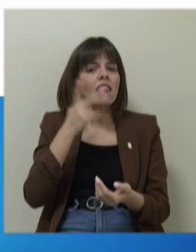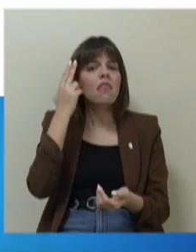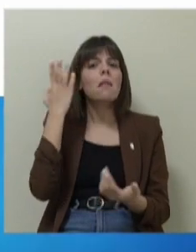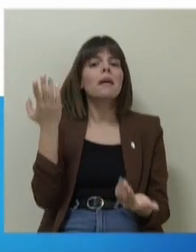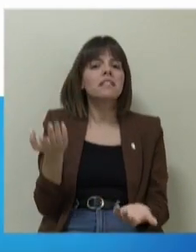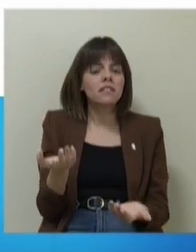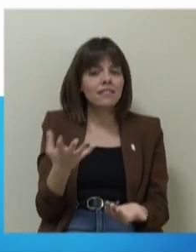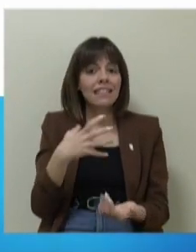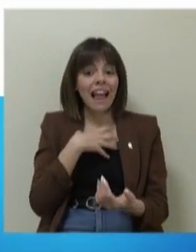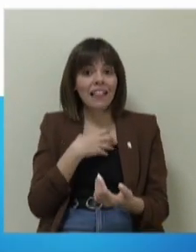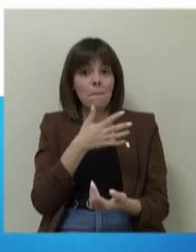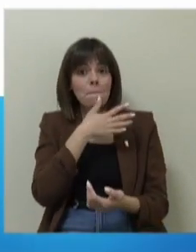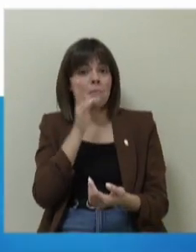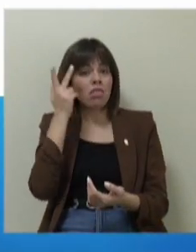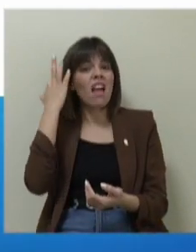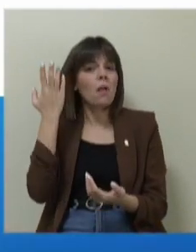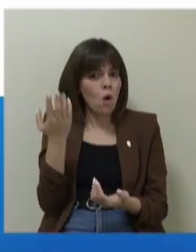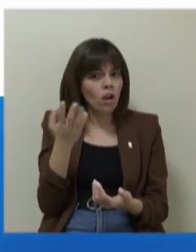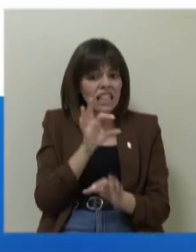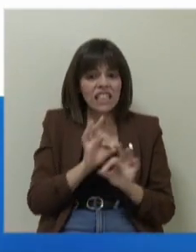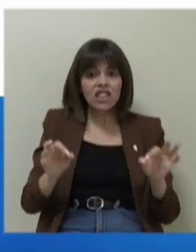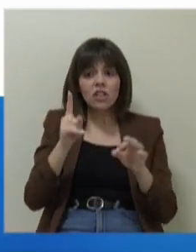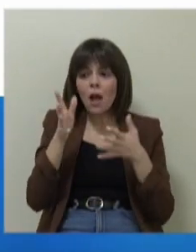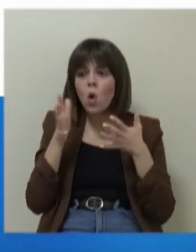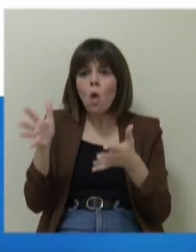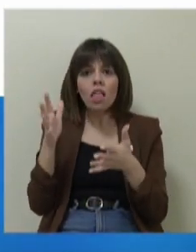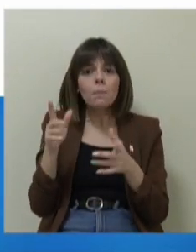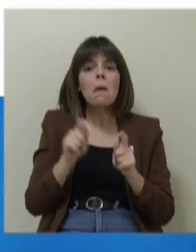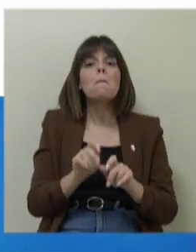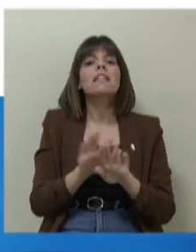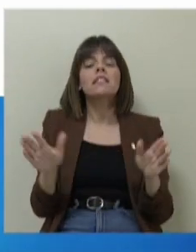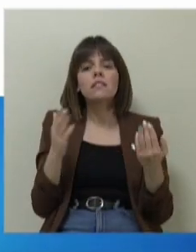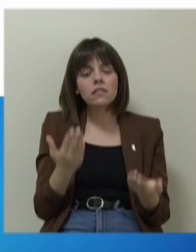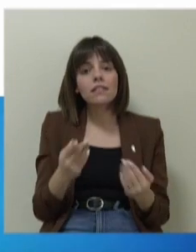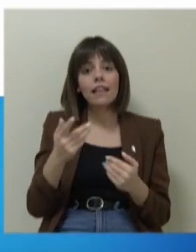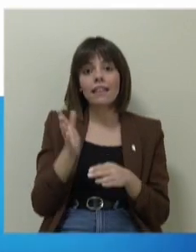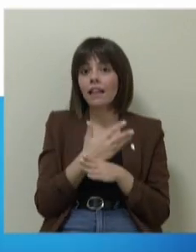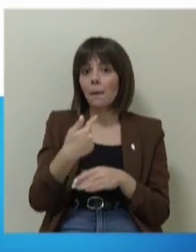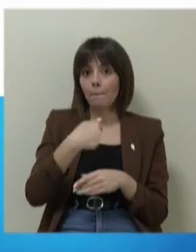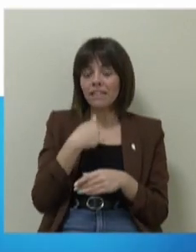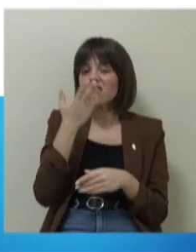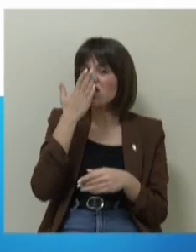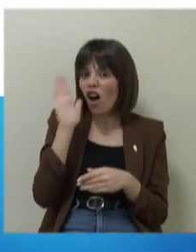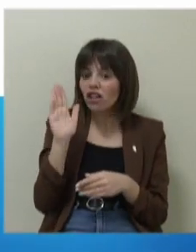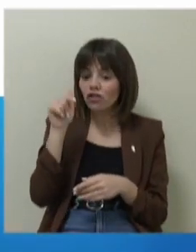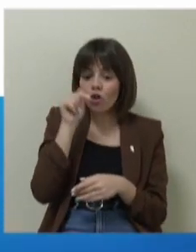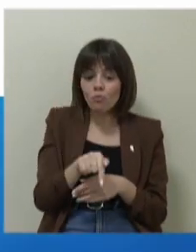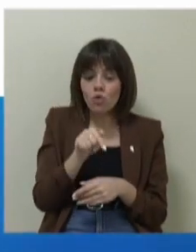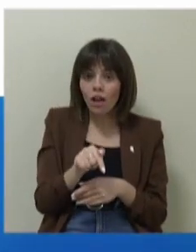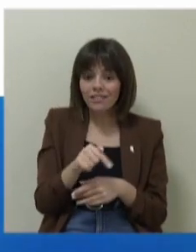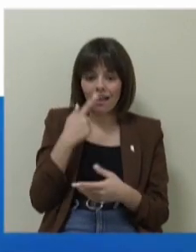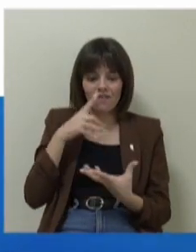tanıyamaz. Kendini tanımayan hiçbir üretim ortaya koyamaz. Çünkü biz sadece